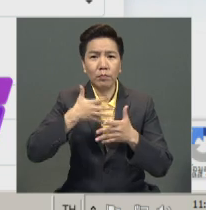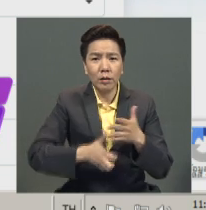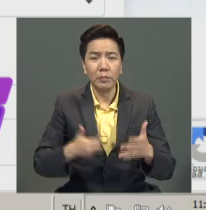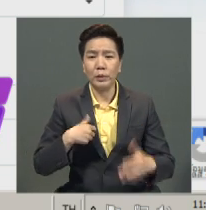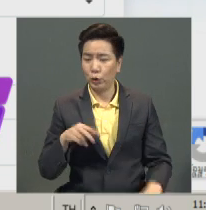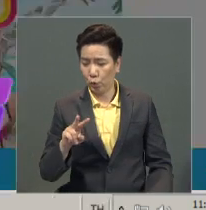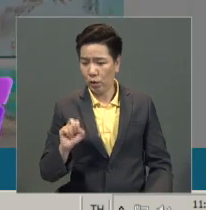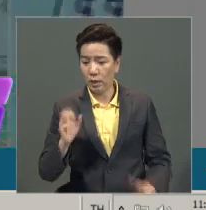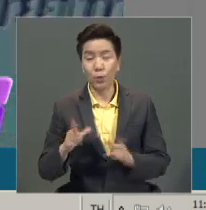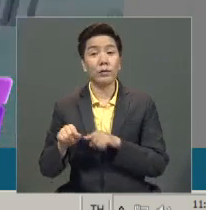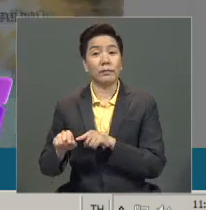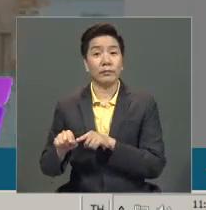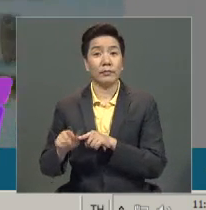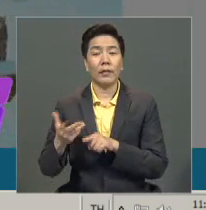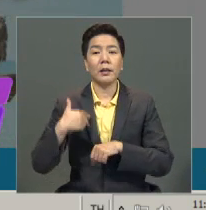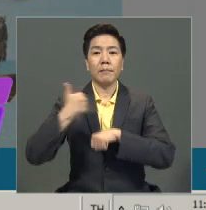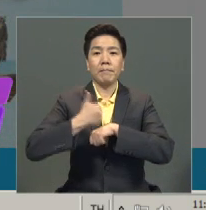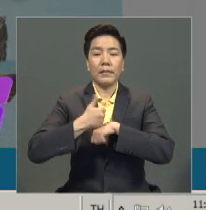มีส่วนคนที่ลงทะเบียนไม่สำเร็จนะครับที่มีอยู่ราว2